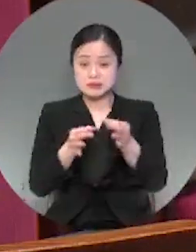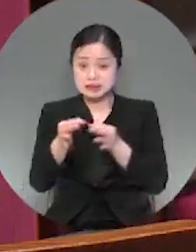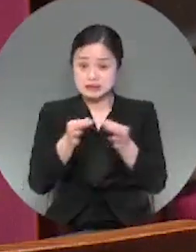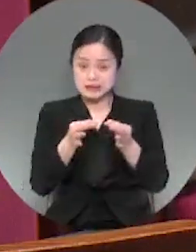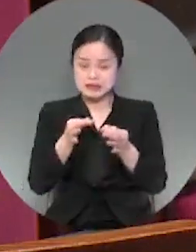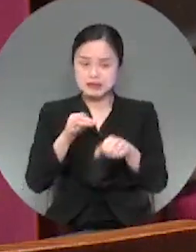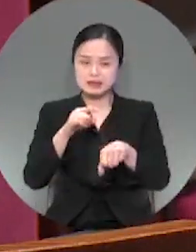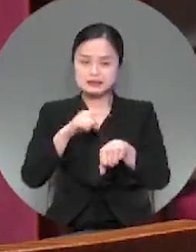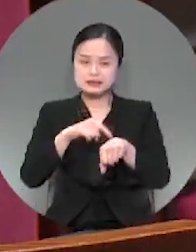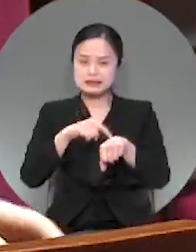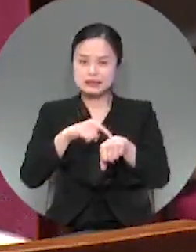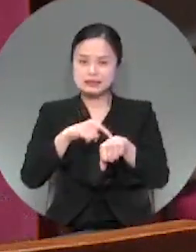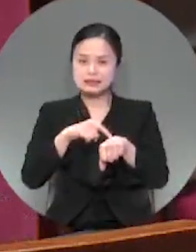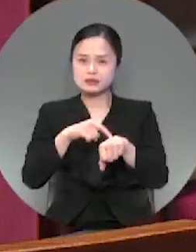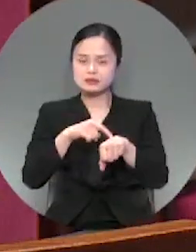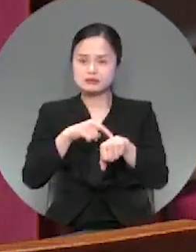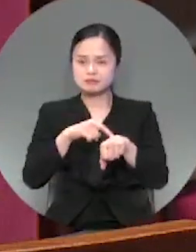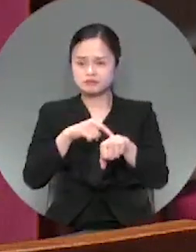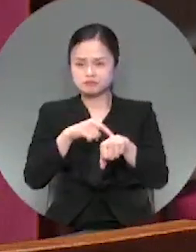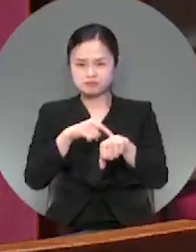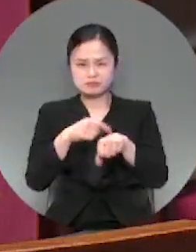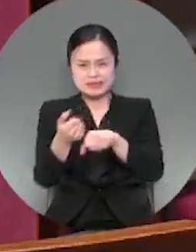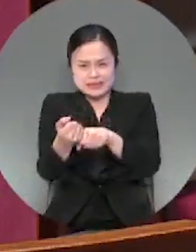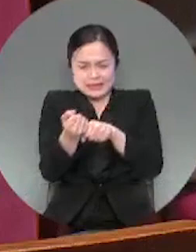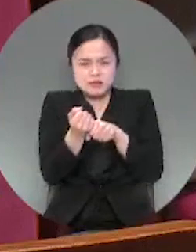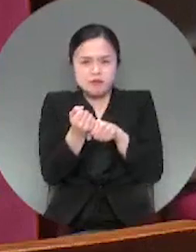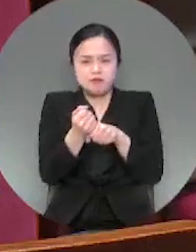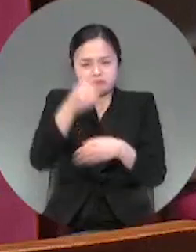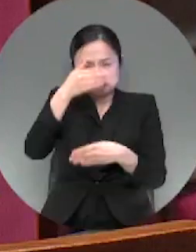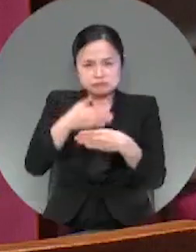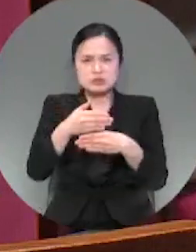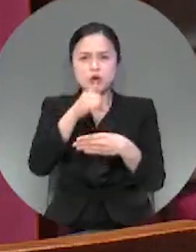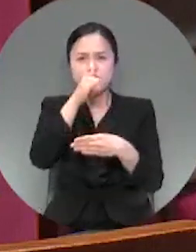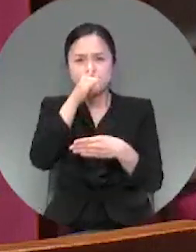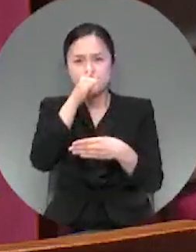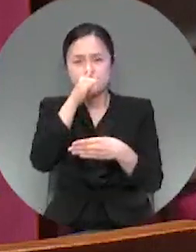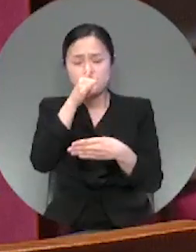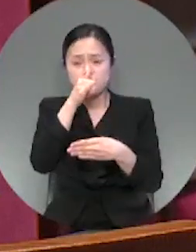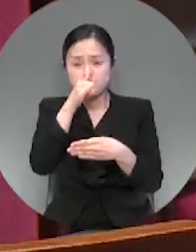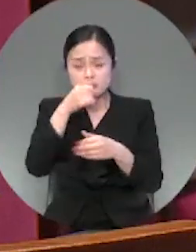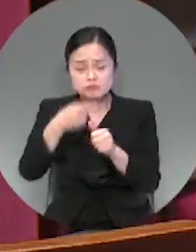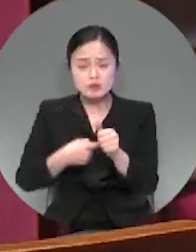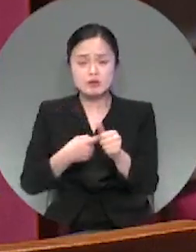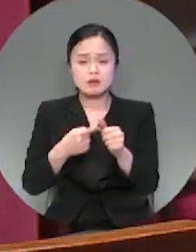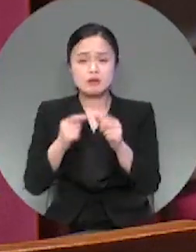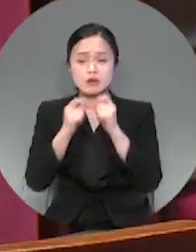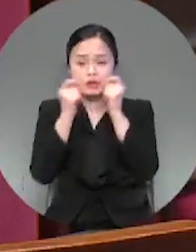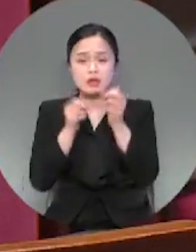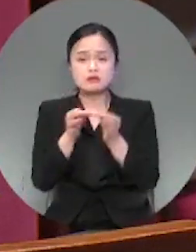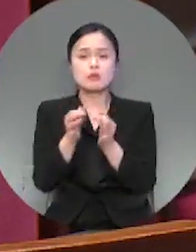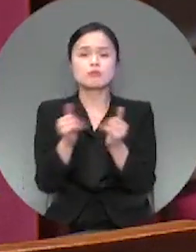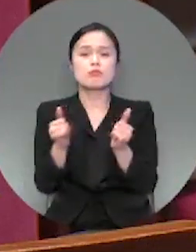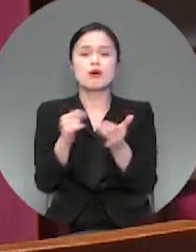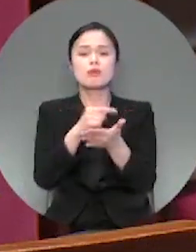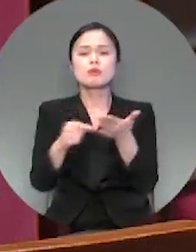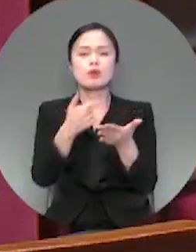재정의 투입이 될 수밖에 없고 그래서 근본적으로 사회적 거리두기 완화를